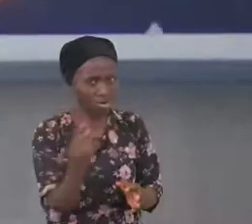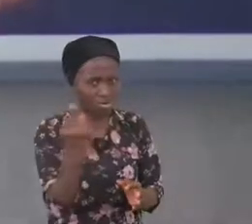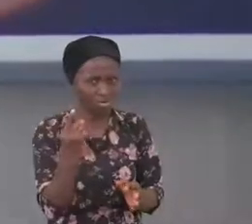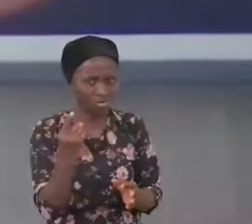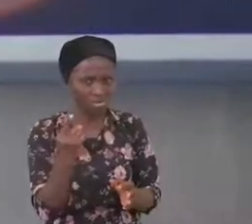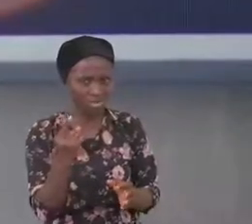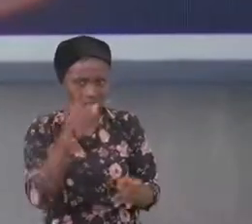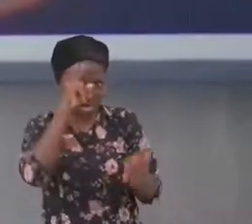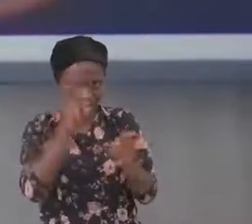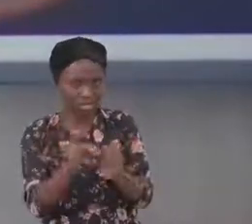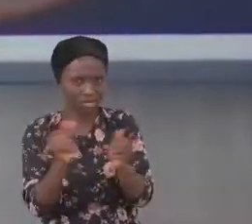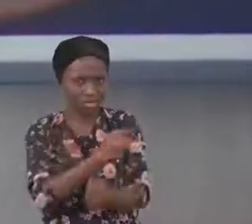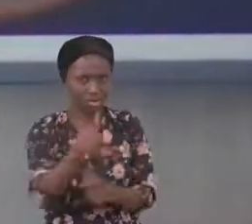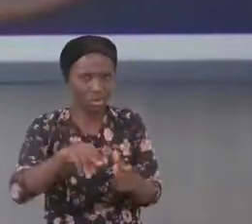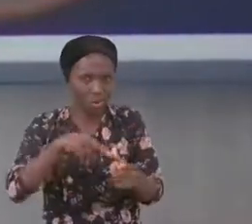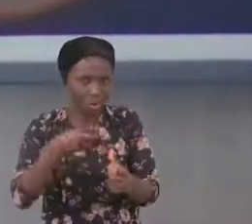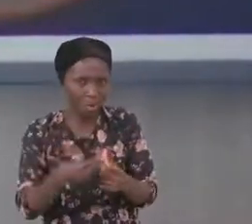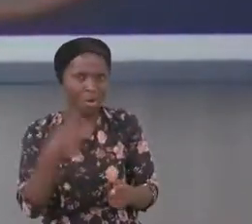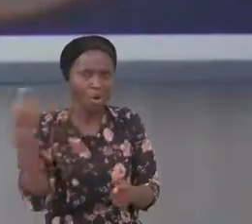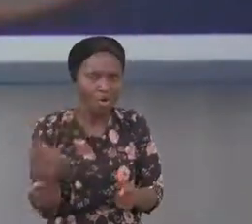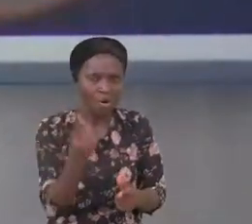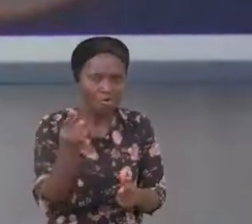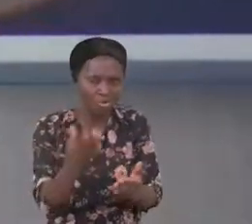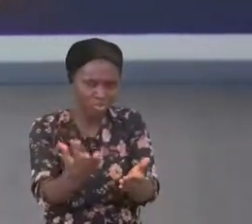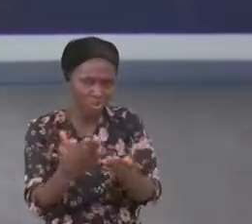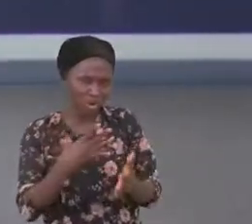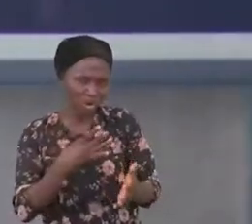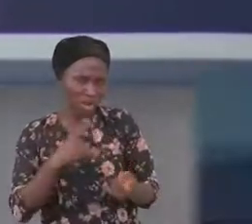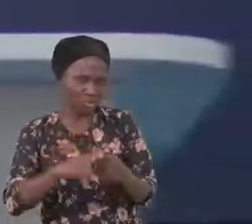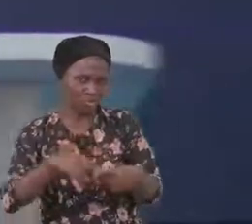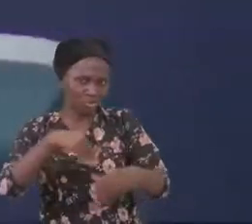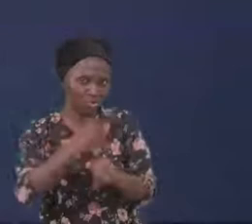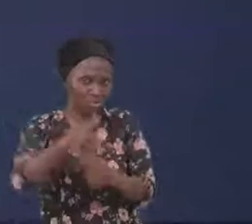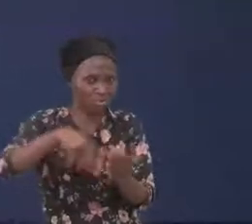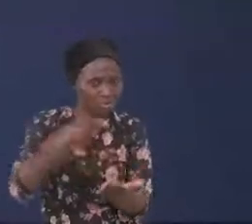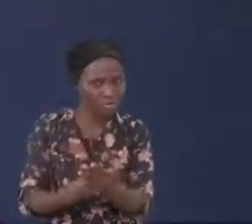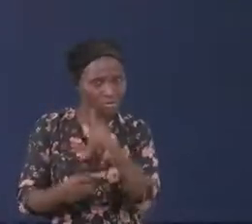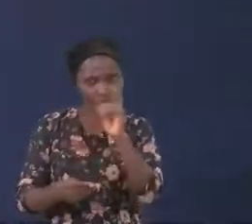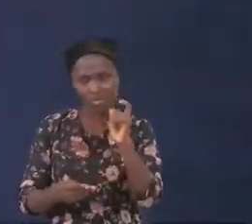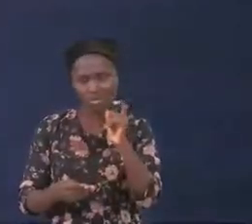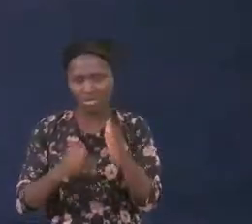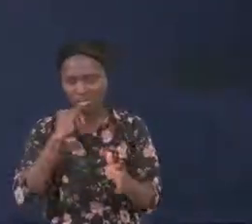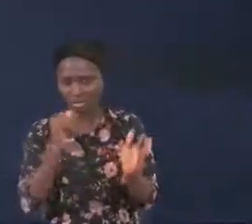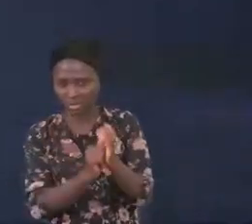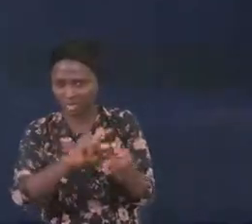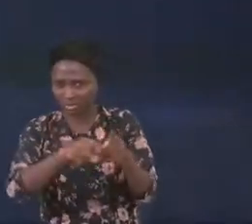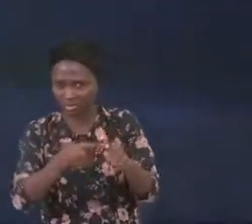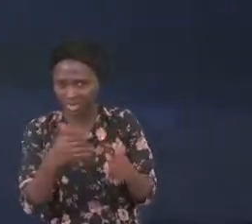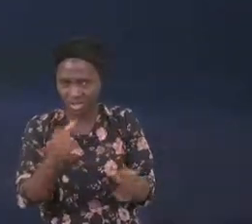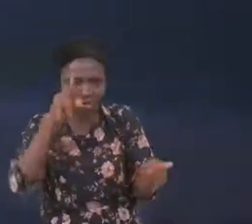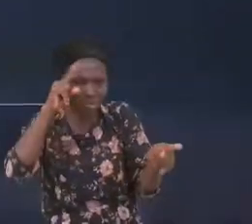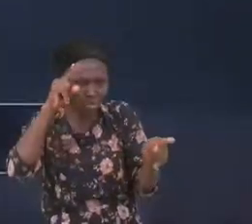qu'il est acceptable ou agréable? En anglais, est-ce qu'il est fraternel ou brutal? Une